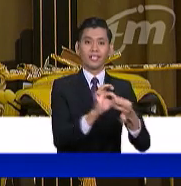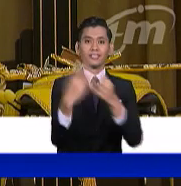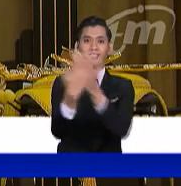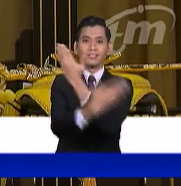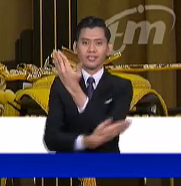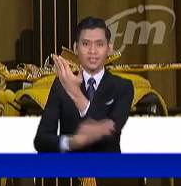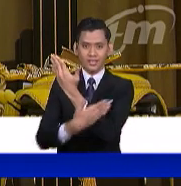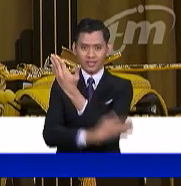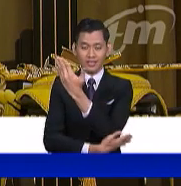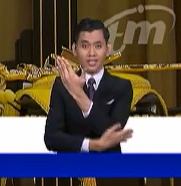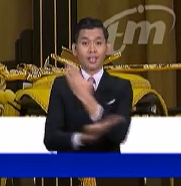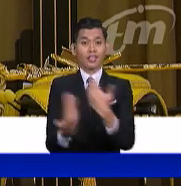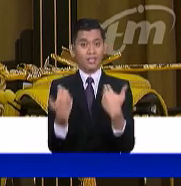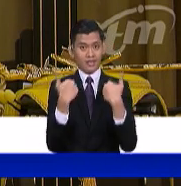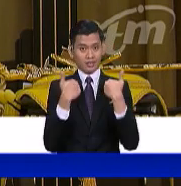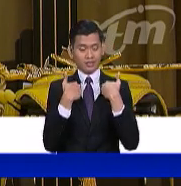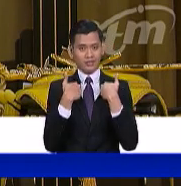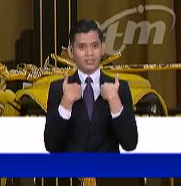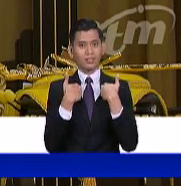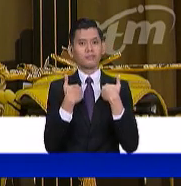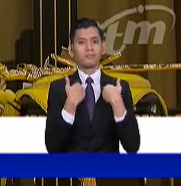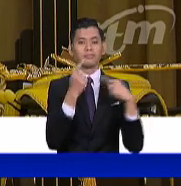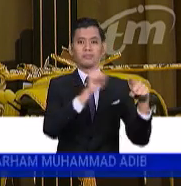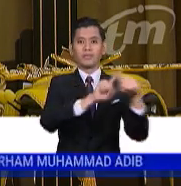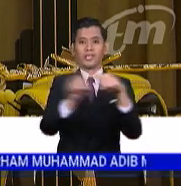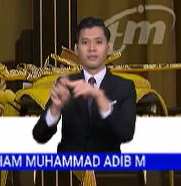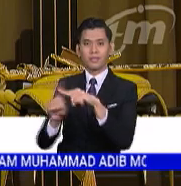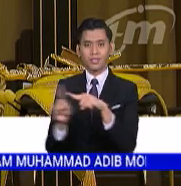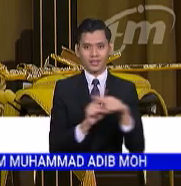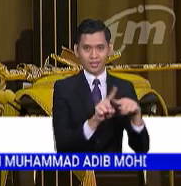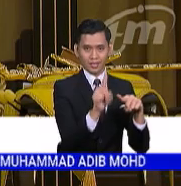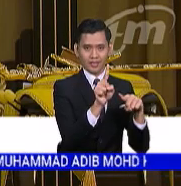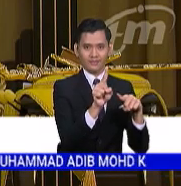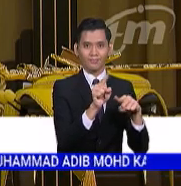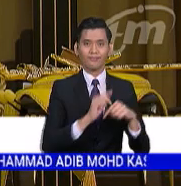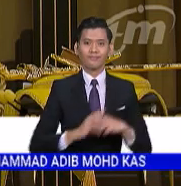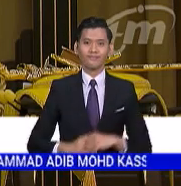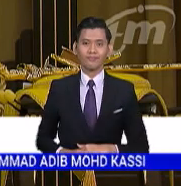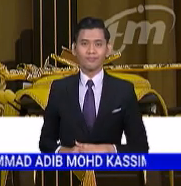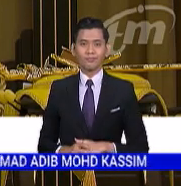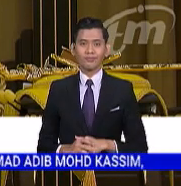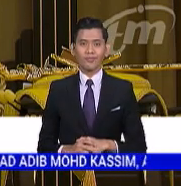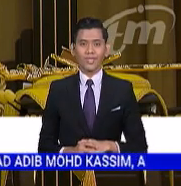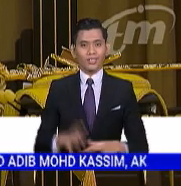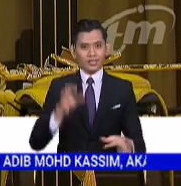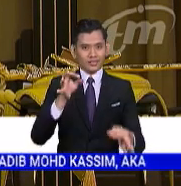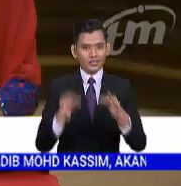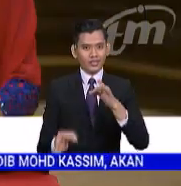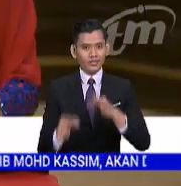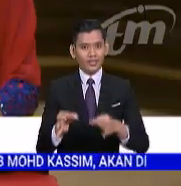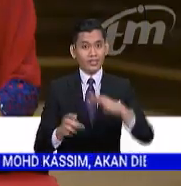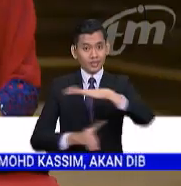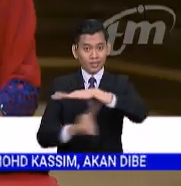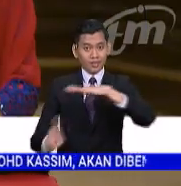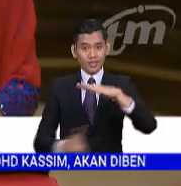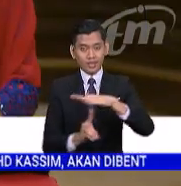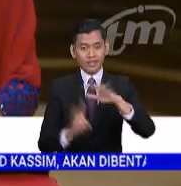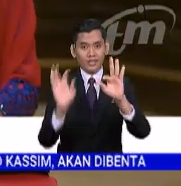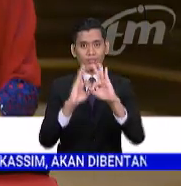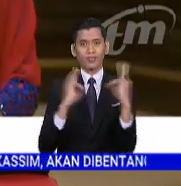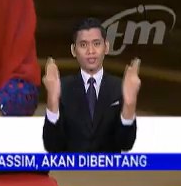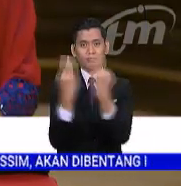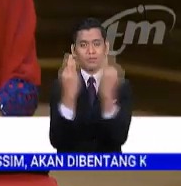negara yang wujud beraneka kepelbagaian. Jika dasar keluarga Malaysia